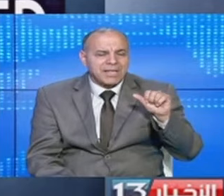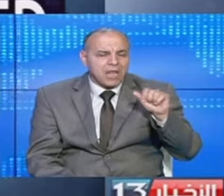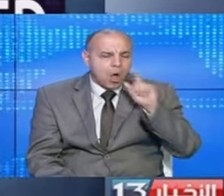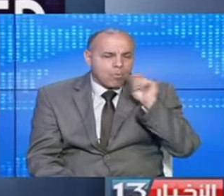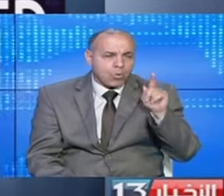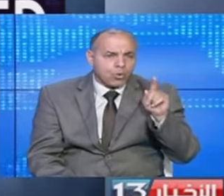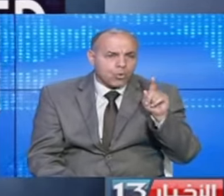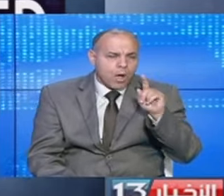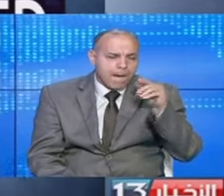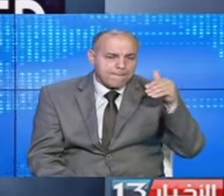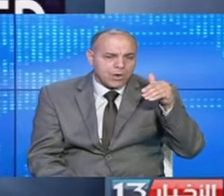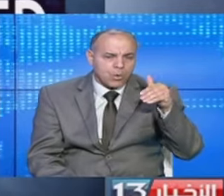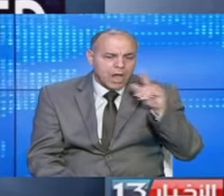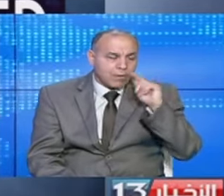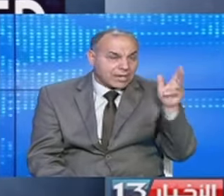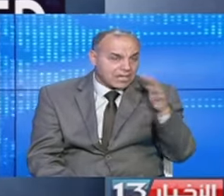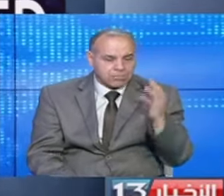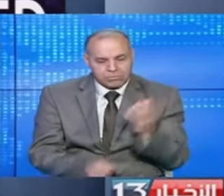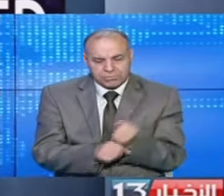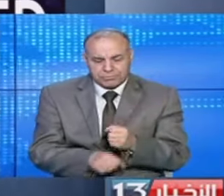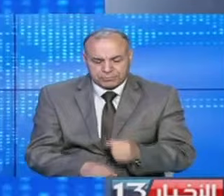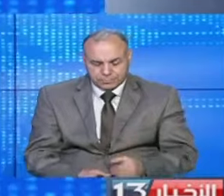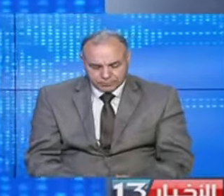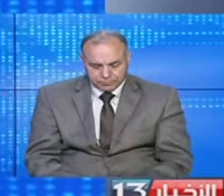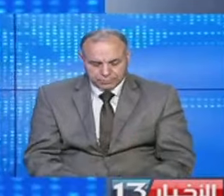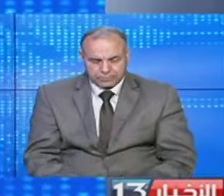قنيشي ومروان العامري.